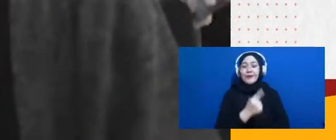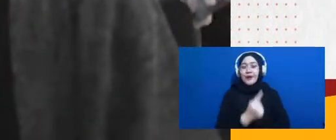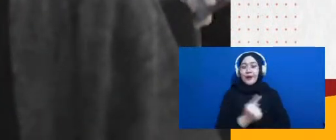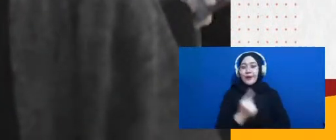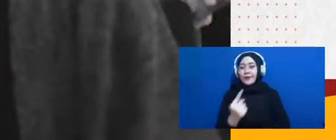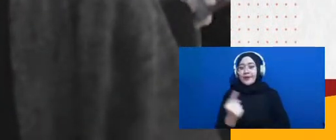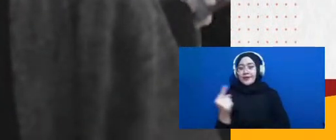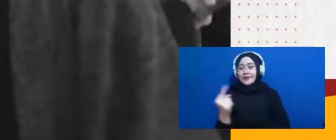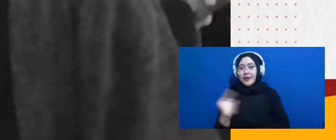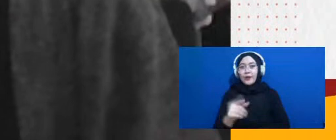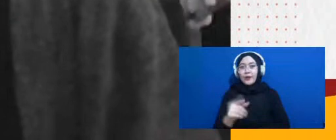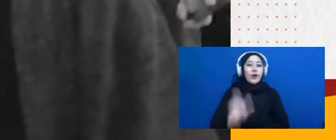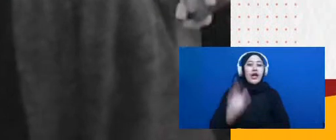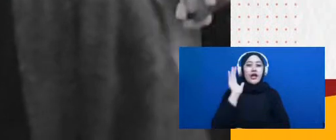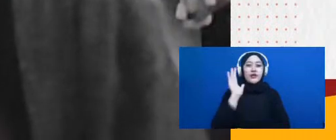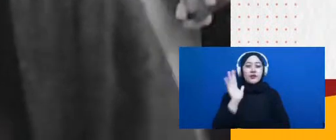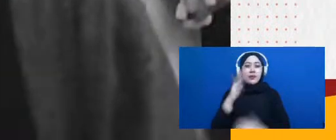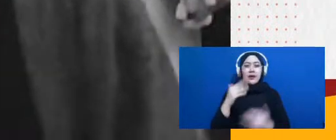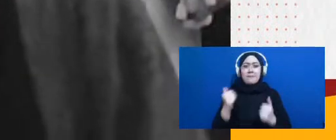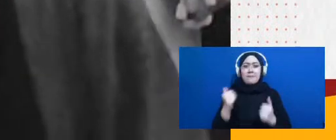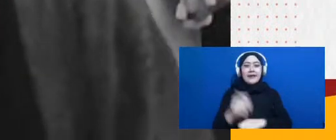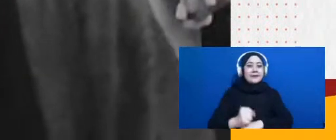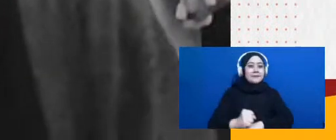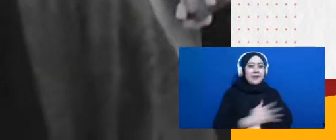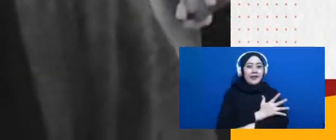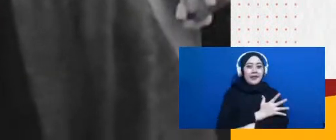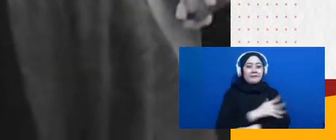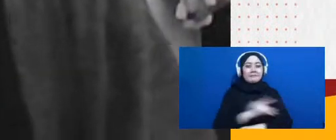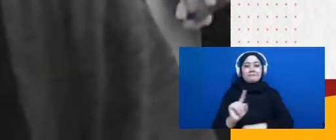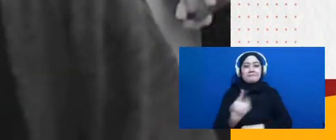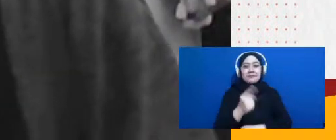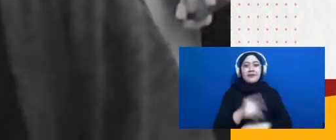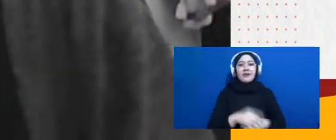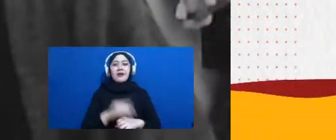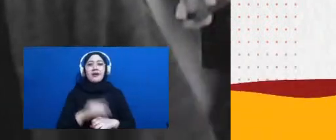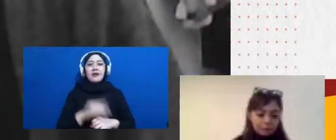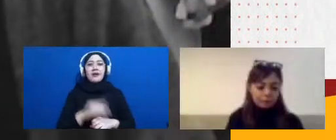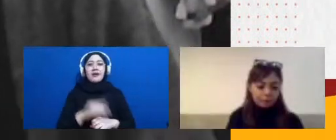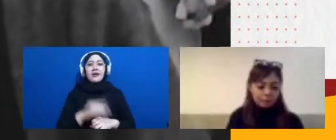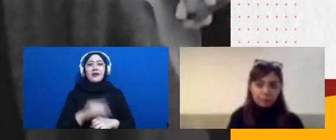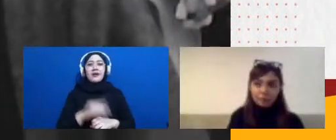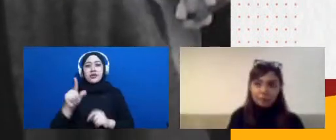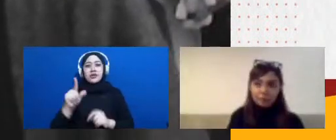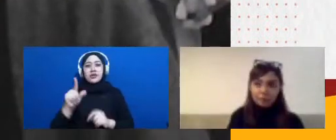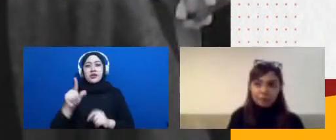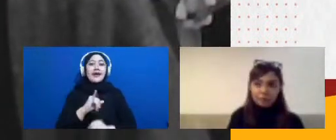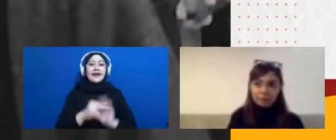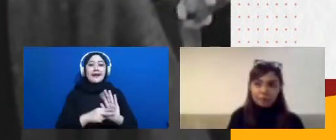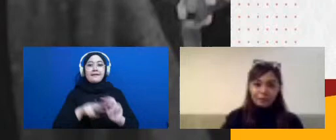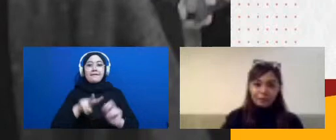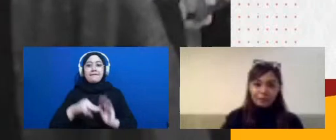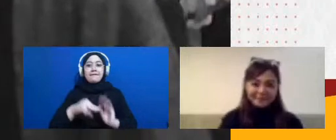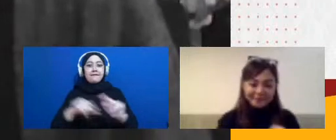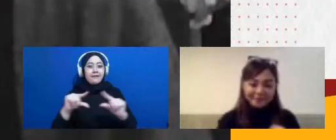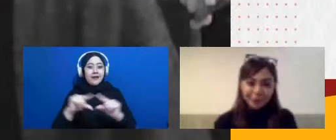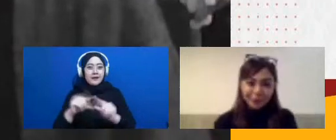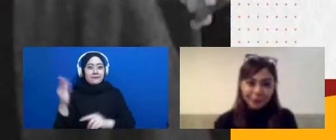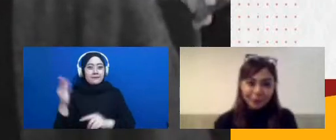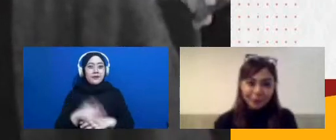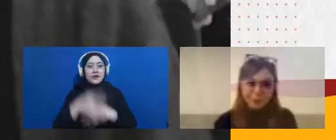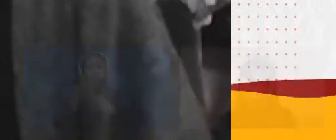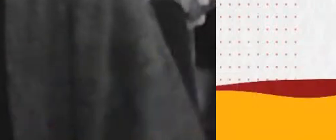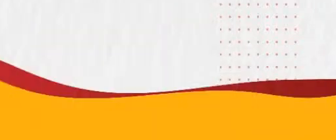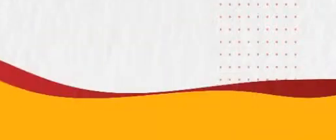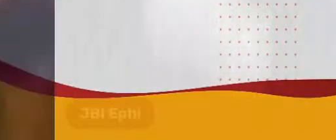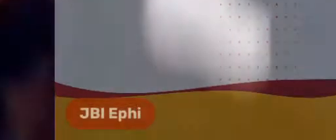narasumber hebat dan inspiratif kita. Yang pertama ada Kak Rachel Octavia dari Invina. Beliau merupakan spesialis